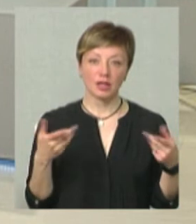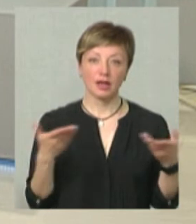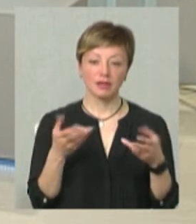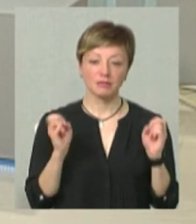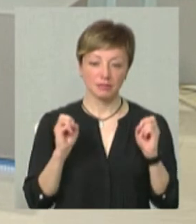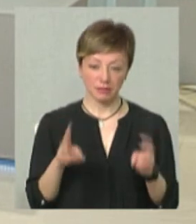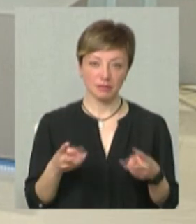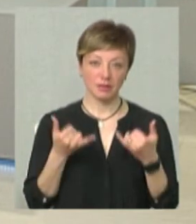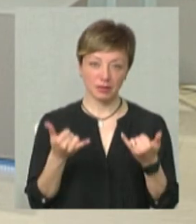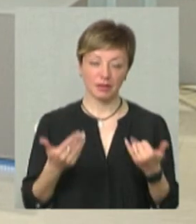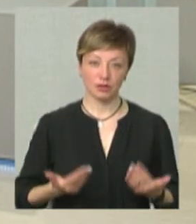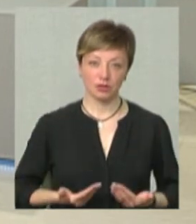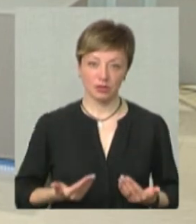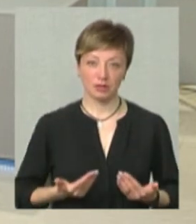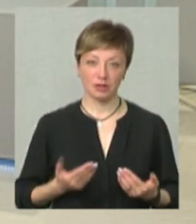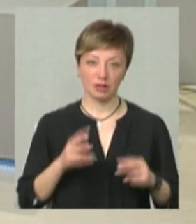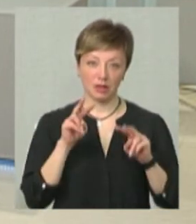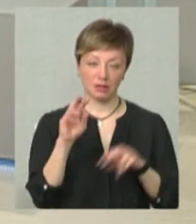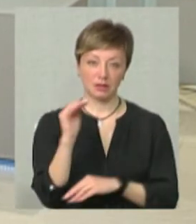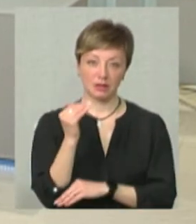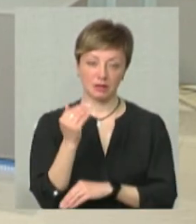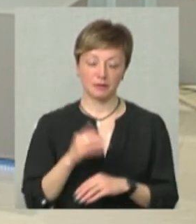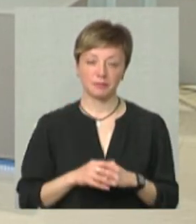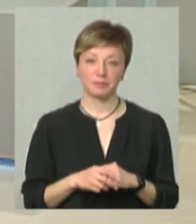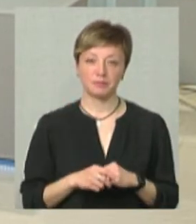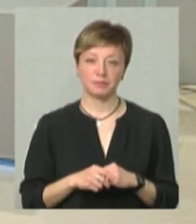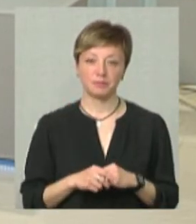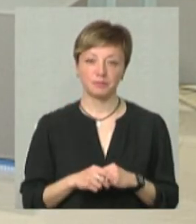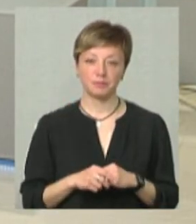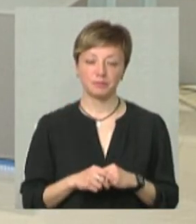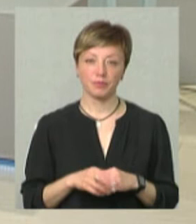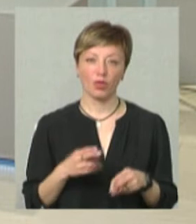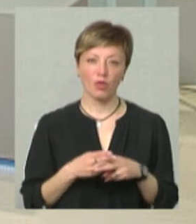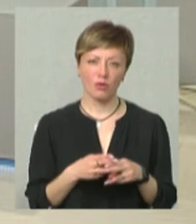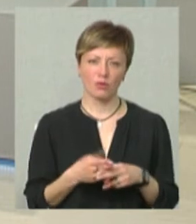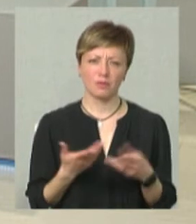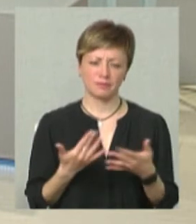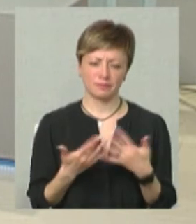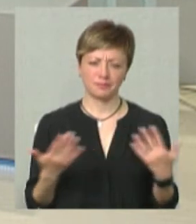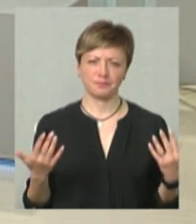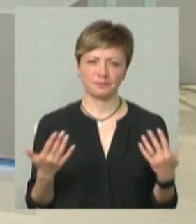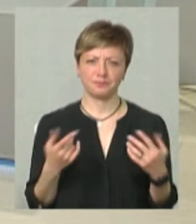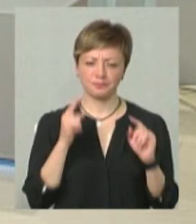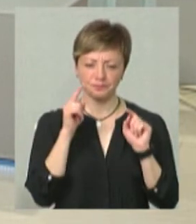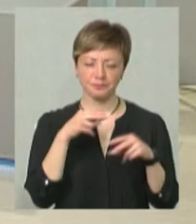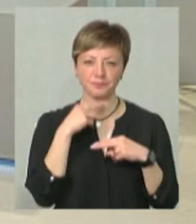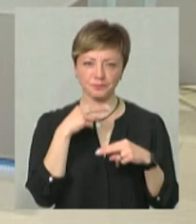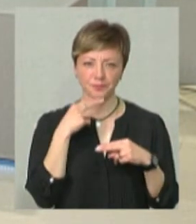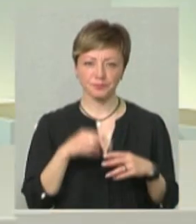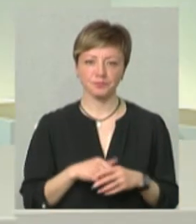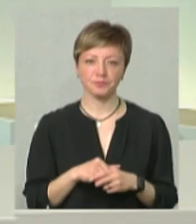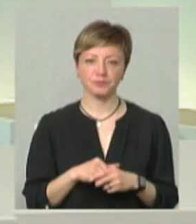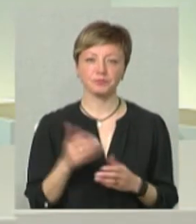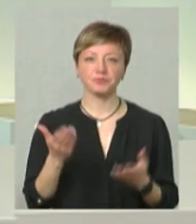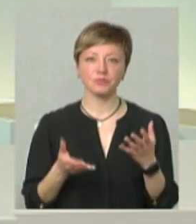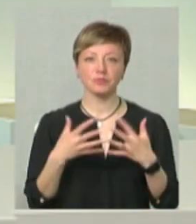є в полі досягнення дитини, там ножі, там це все, на це звертається увага.